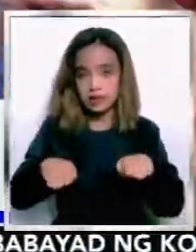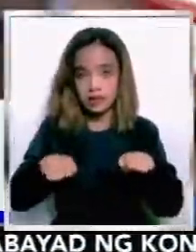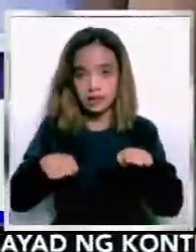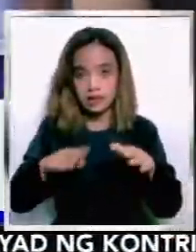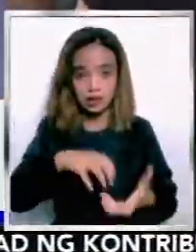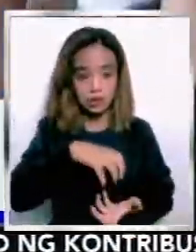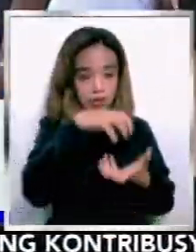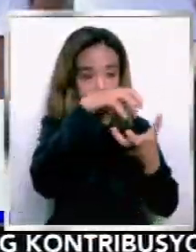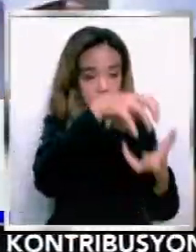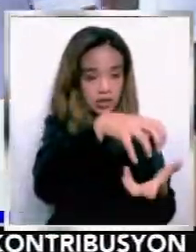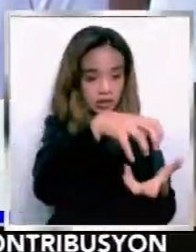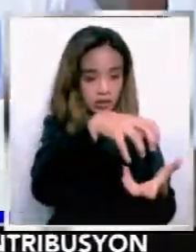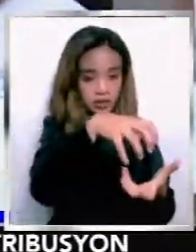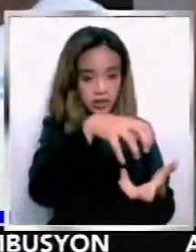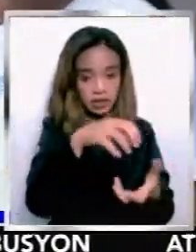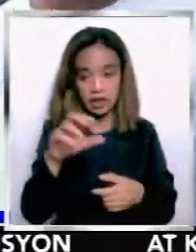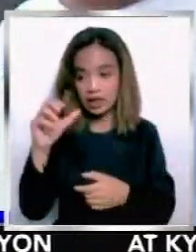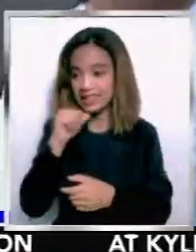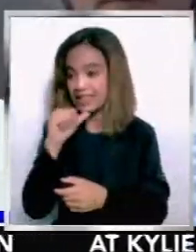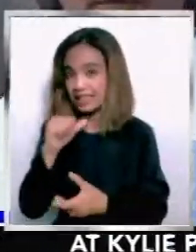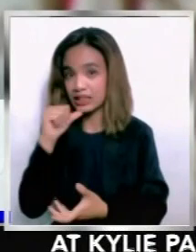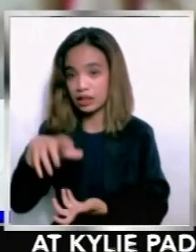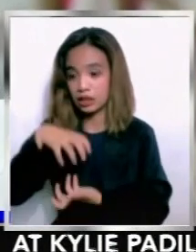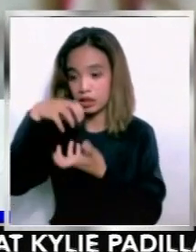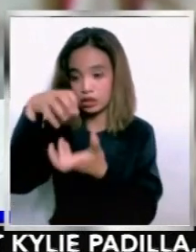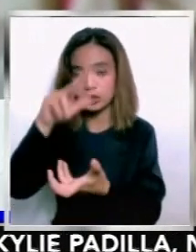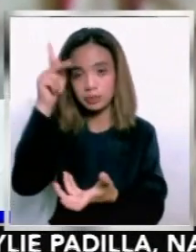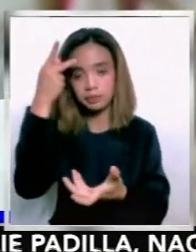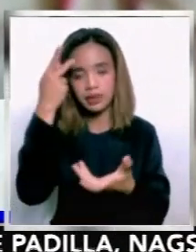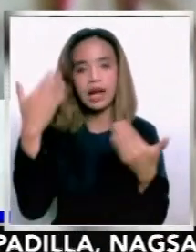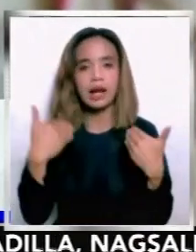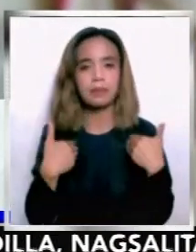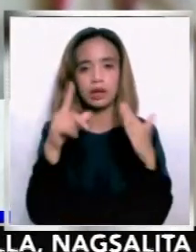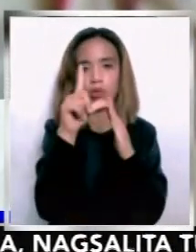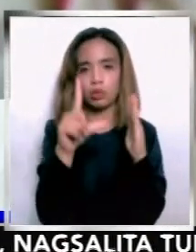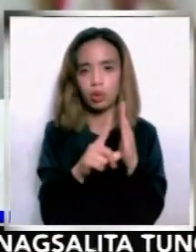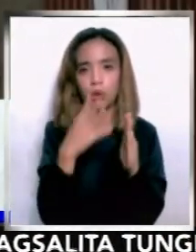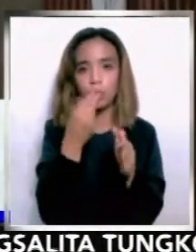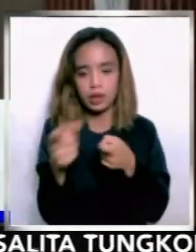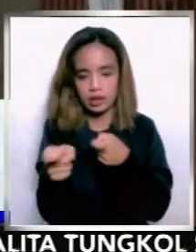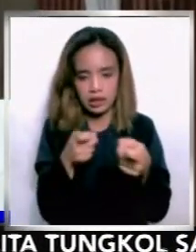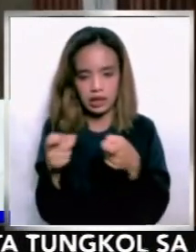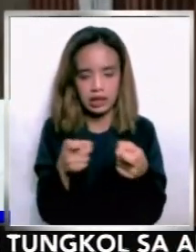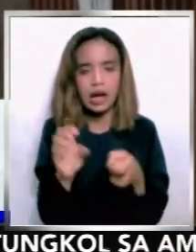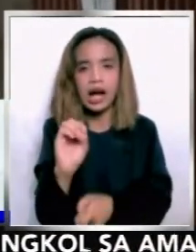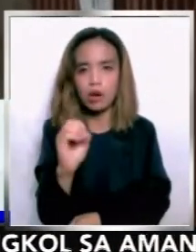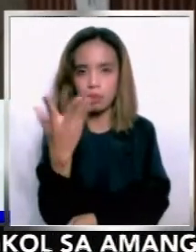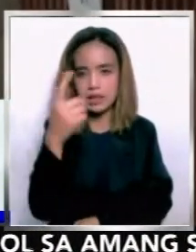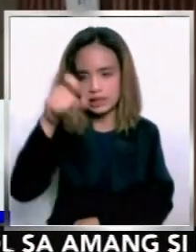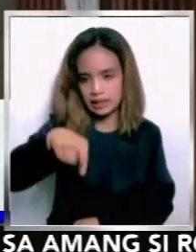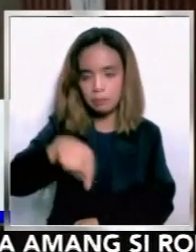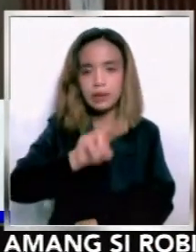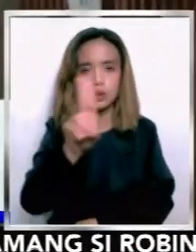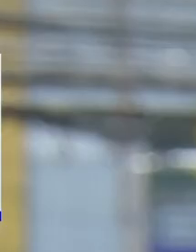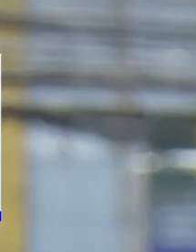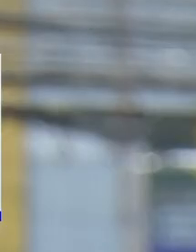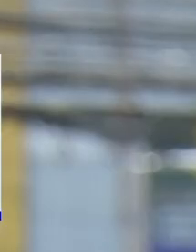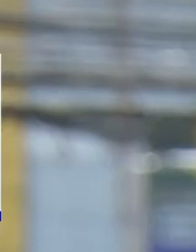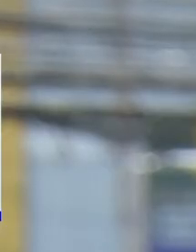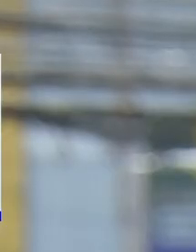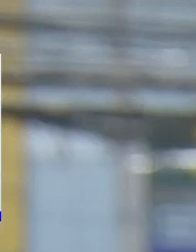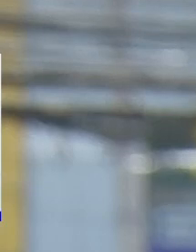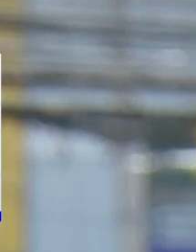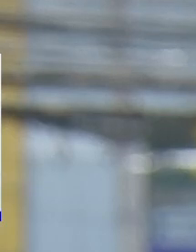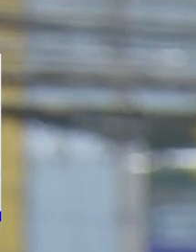makinarya, naglagay ng mga rekisito sa batas na kumokontrol kung gaano kalaki lang ang dapat magastos ng isang kandidato. Ayon